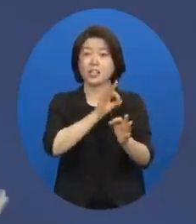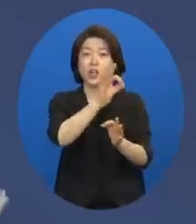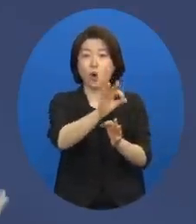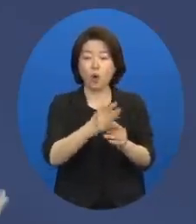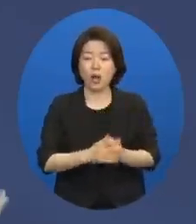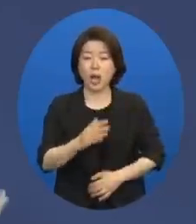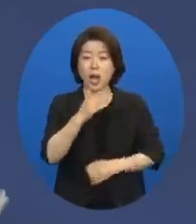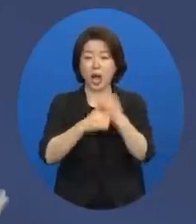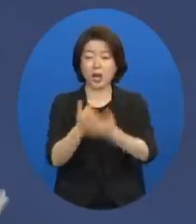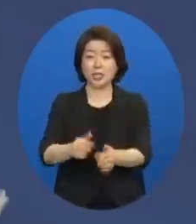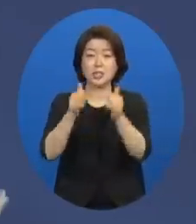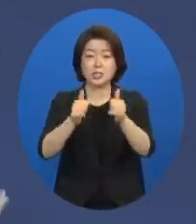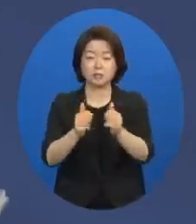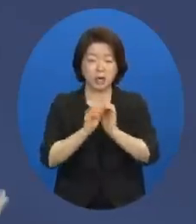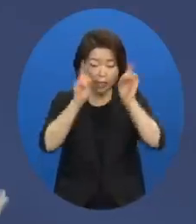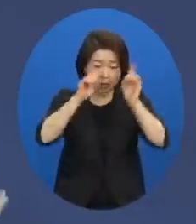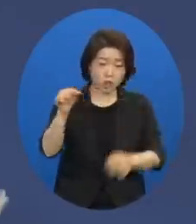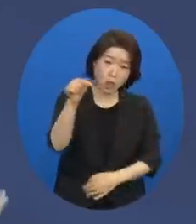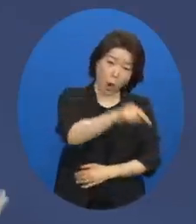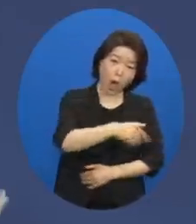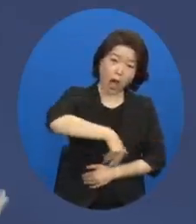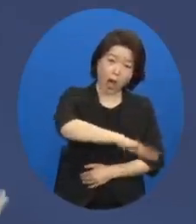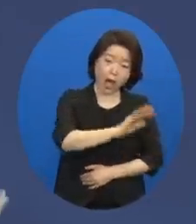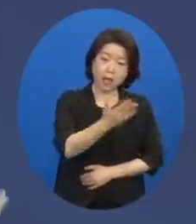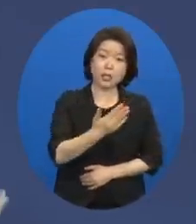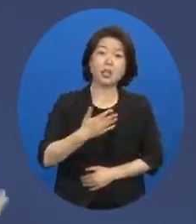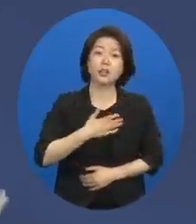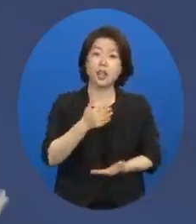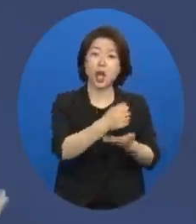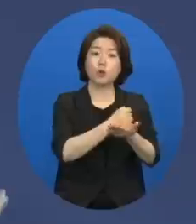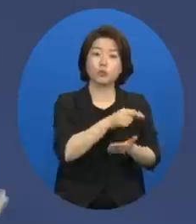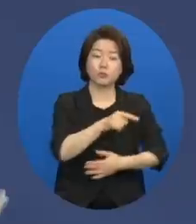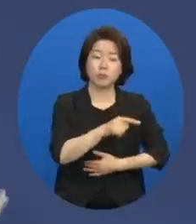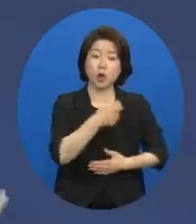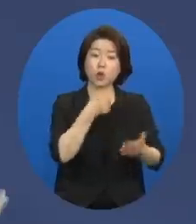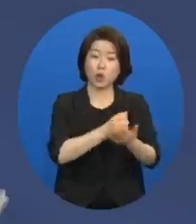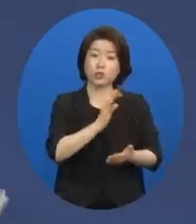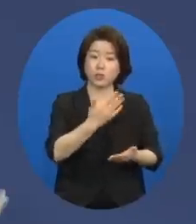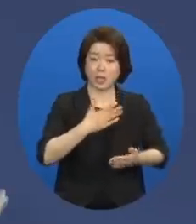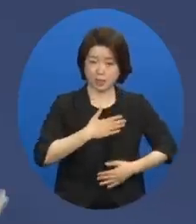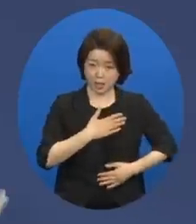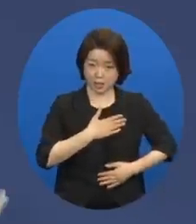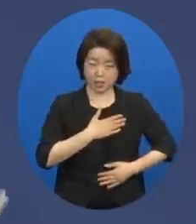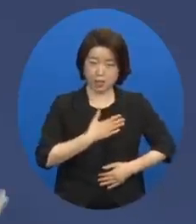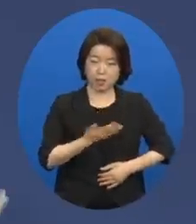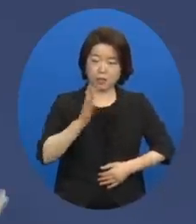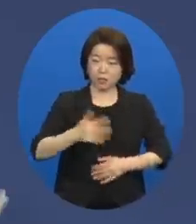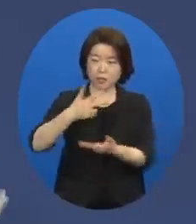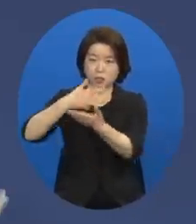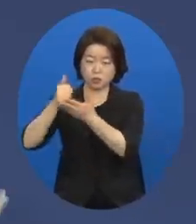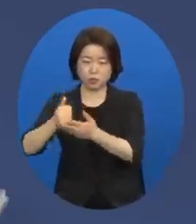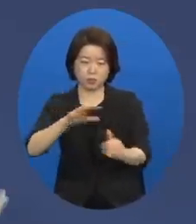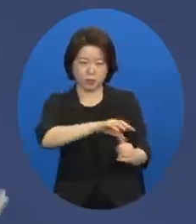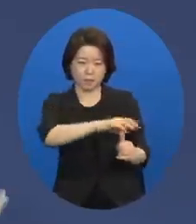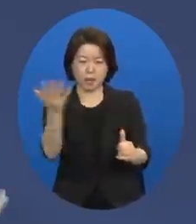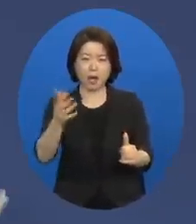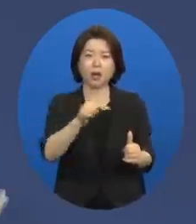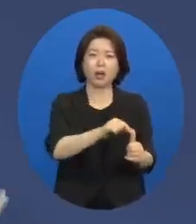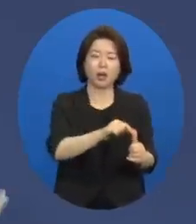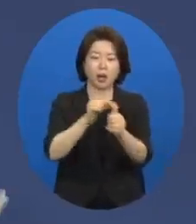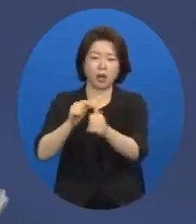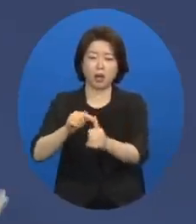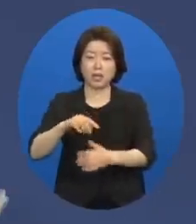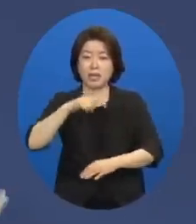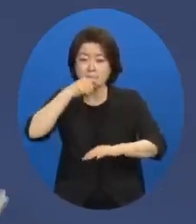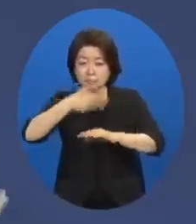하나님의 심판받고 지옥에 떨어질 수밖에 없는 운명이 작정된 나를 주님께서 속량하셨다. 값주고